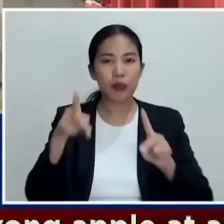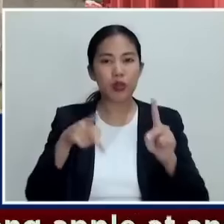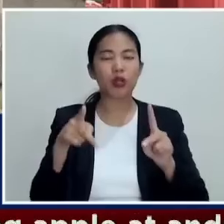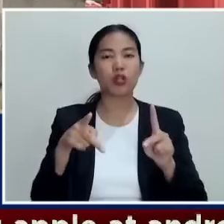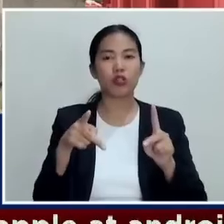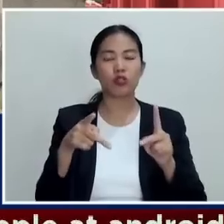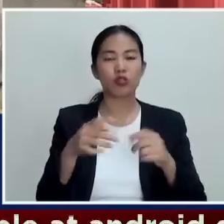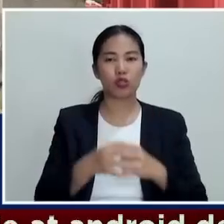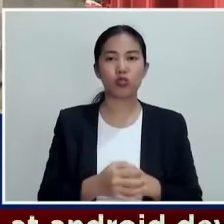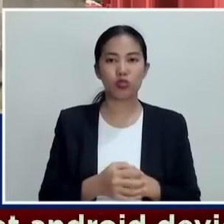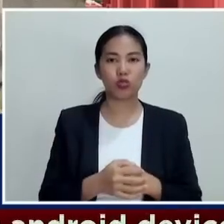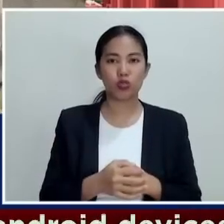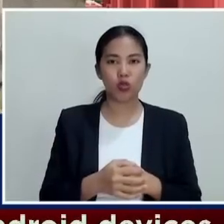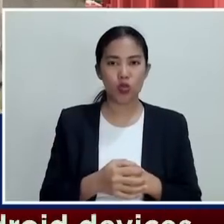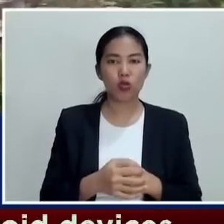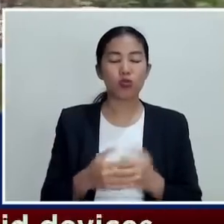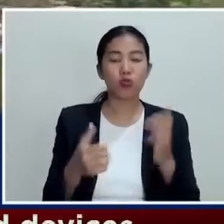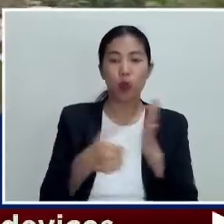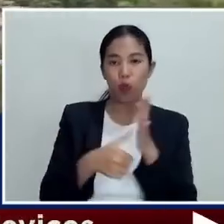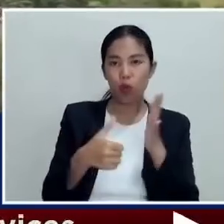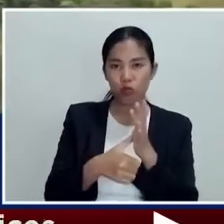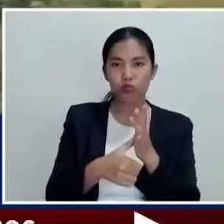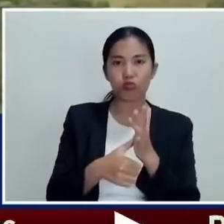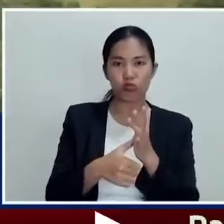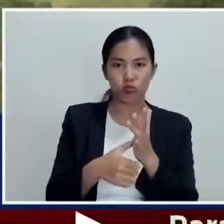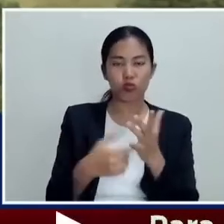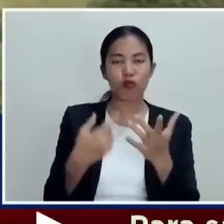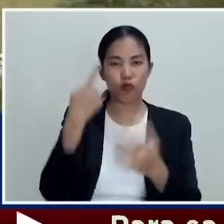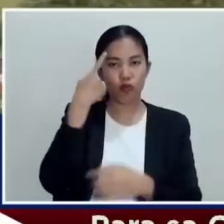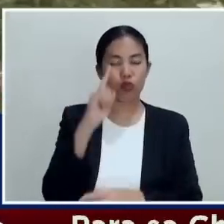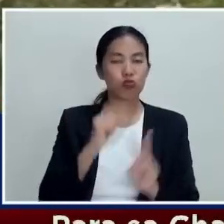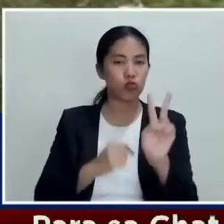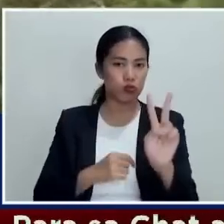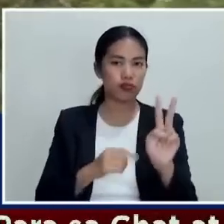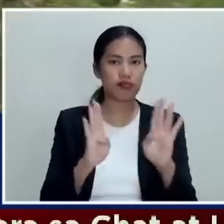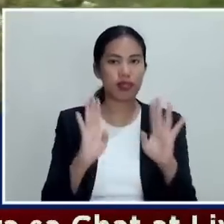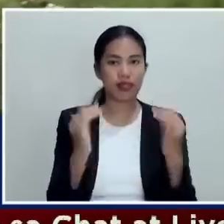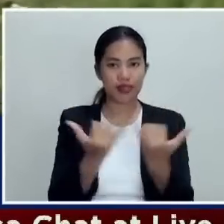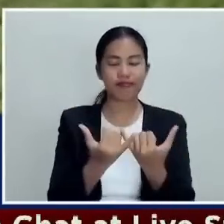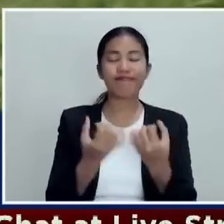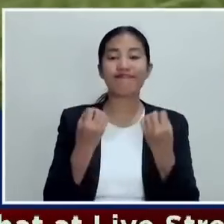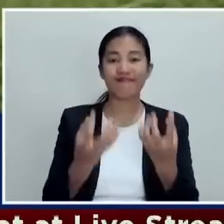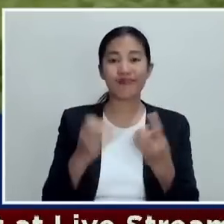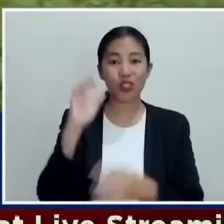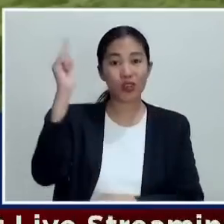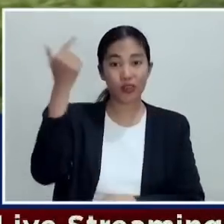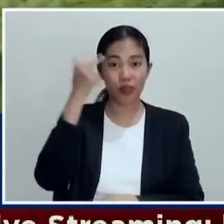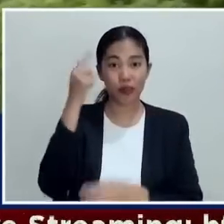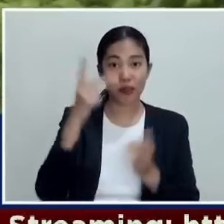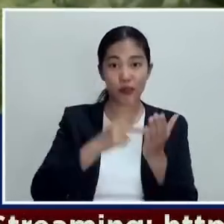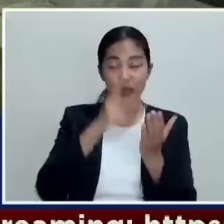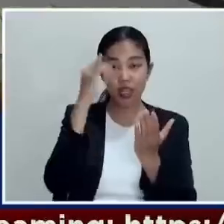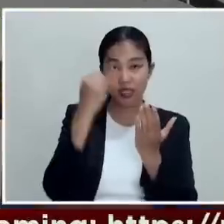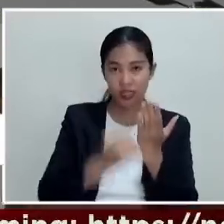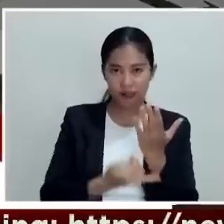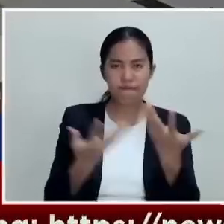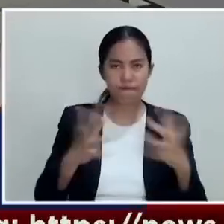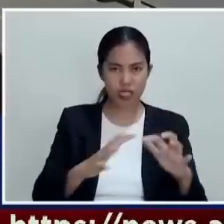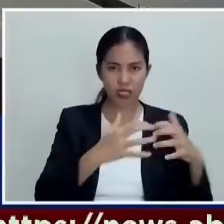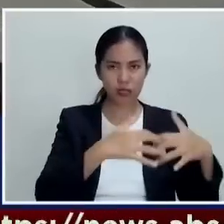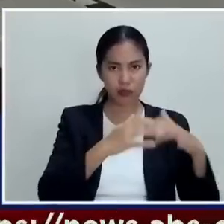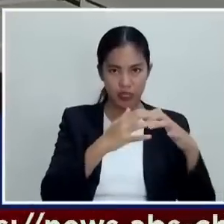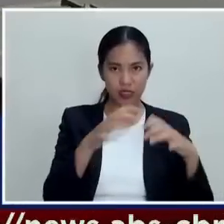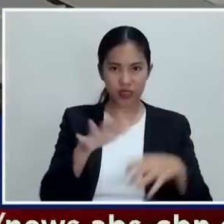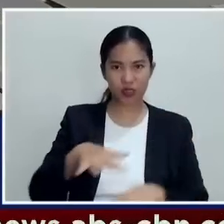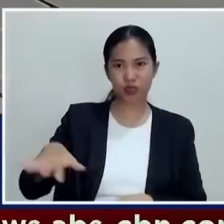barangays na yan. Marami sa mga proyektong ipinangako ng pamahalaan ay naitayo na sa ground zero. Pero